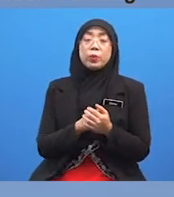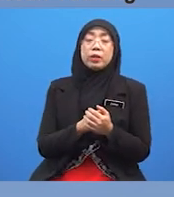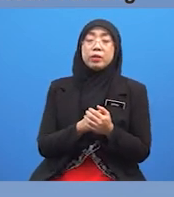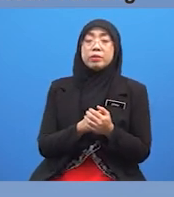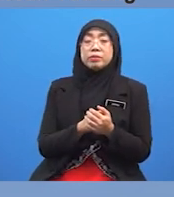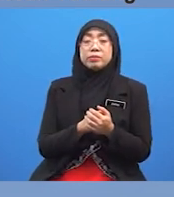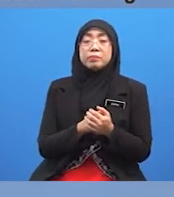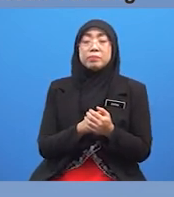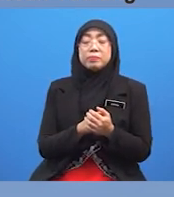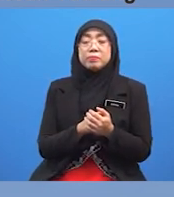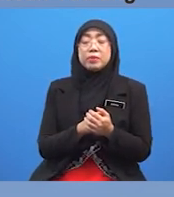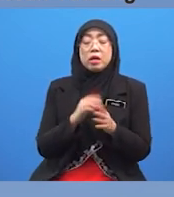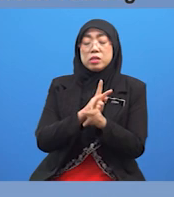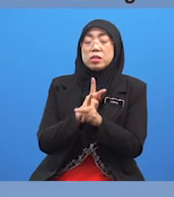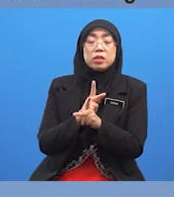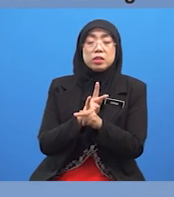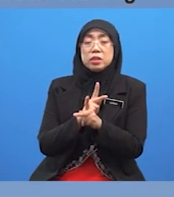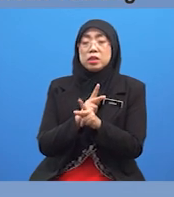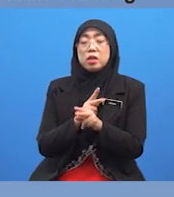Berhormat Muhammad Yusof.